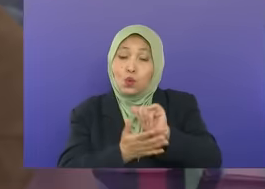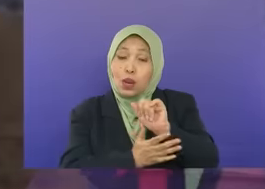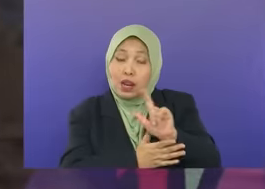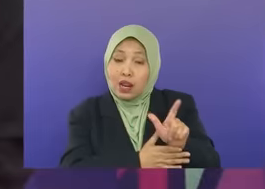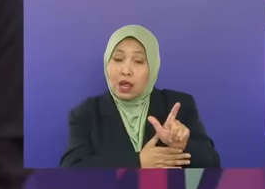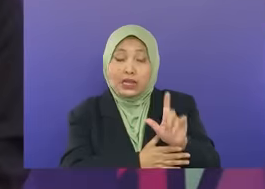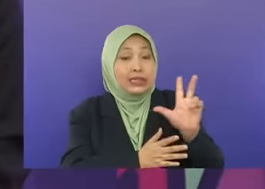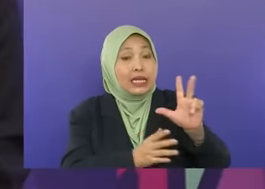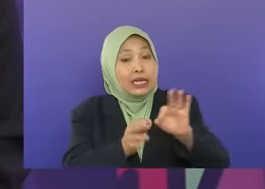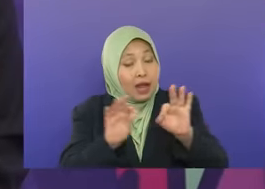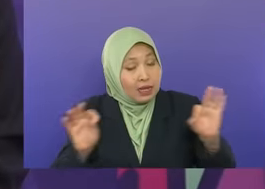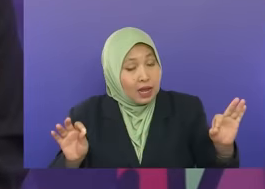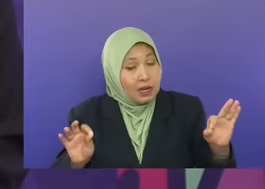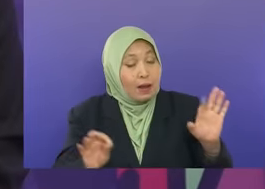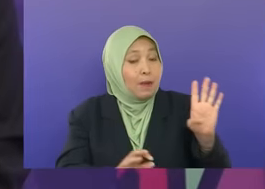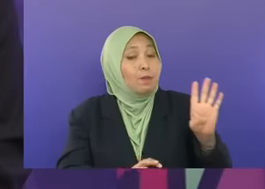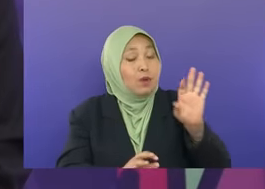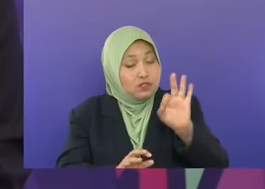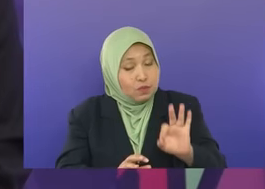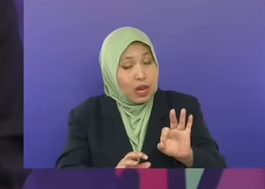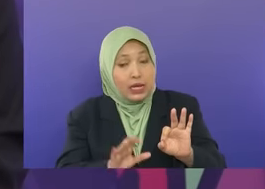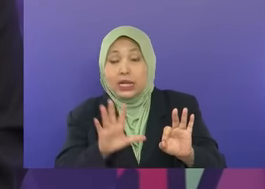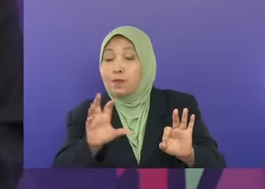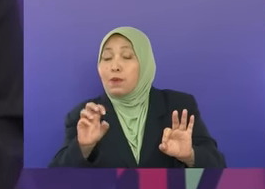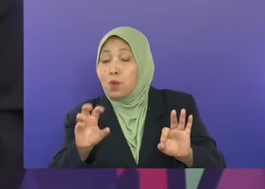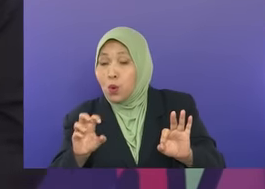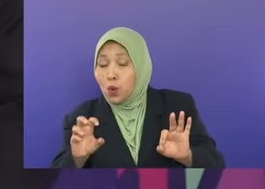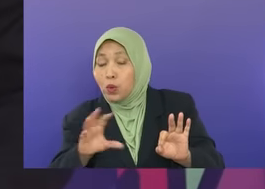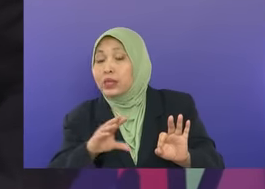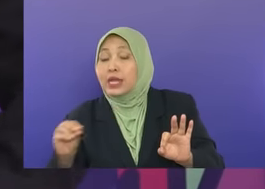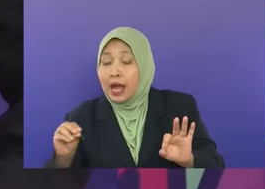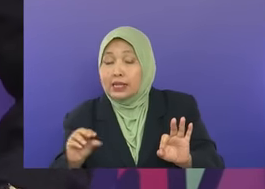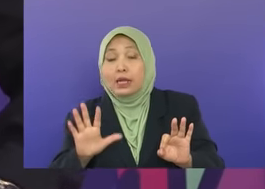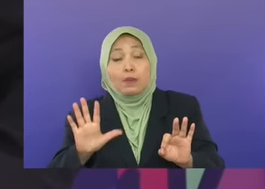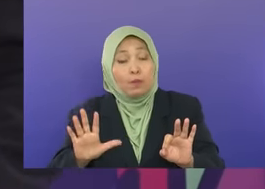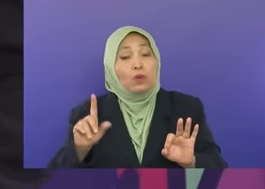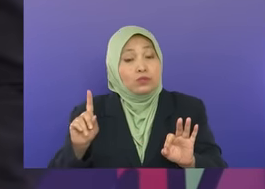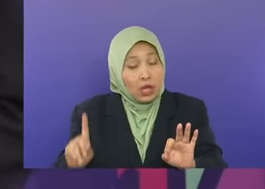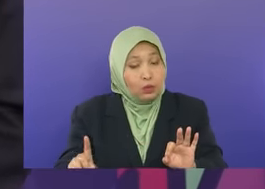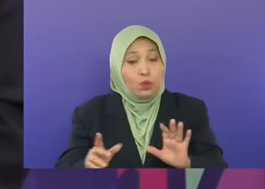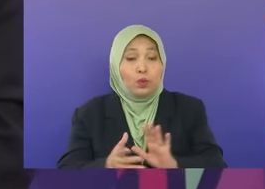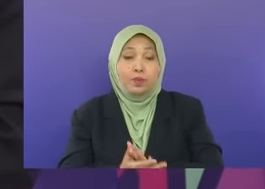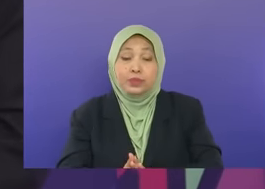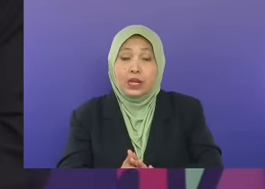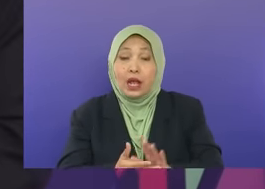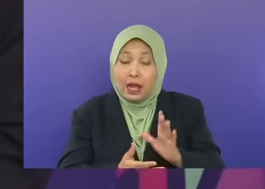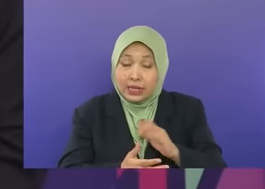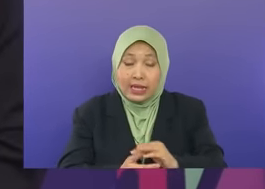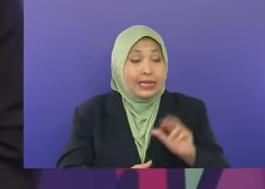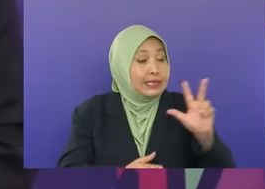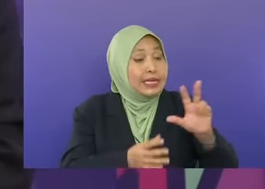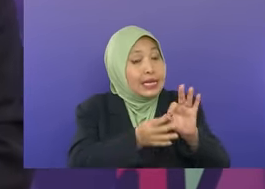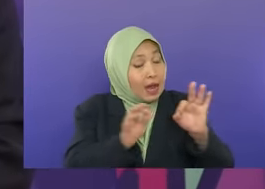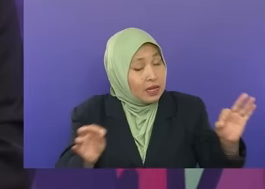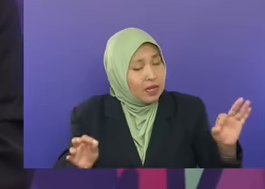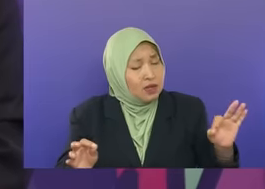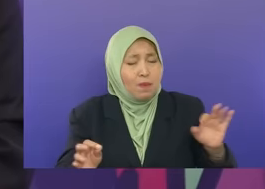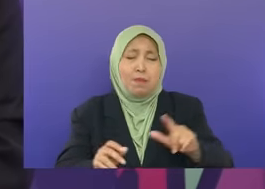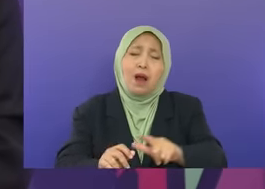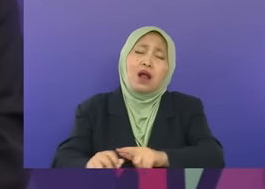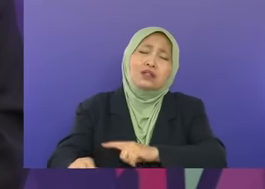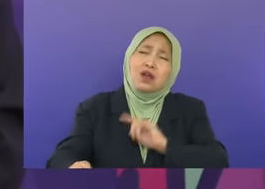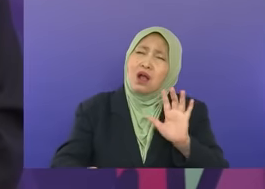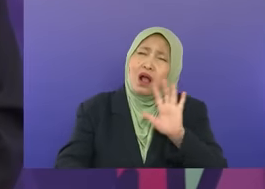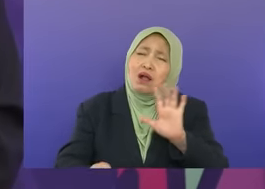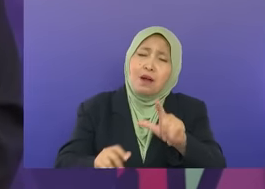tiga ayat 49 50 dan 51 3 ayat yang agak panjang ya